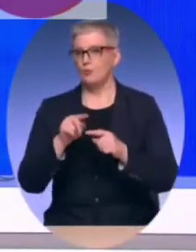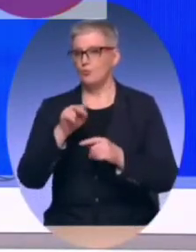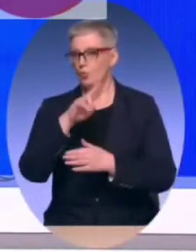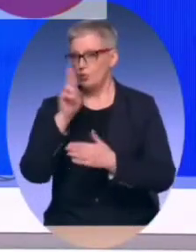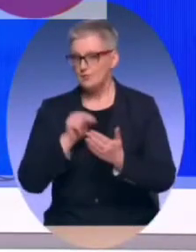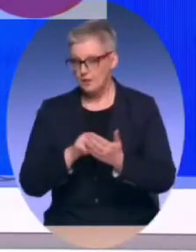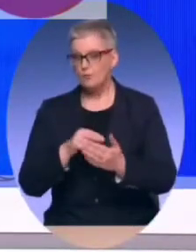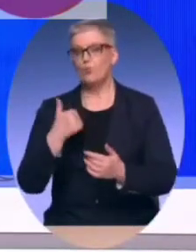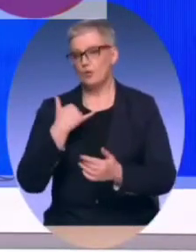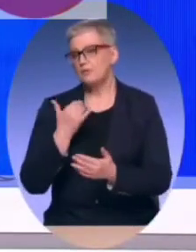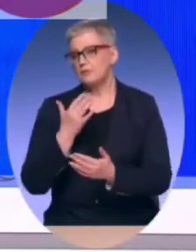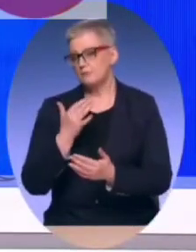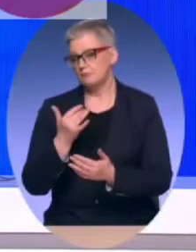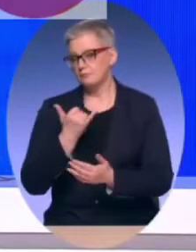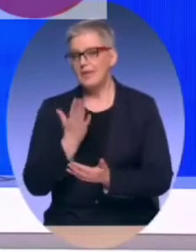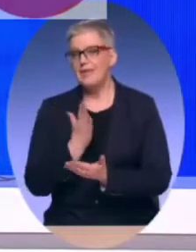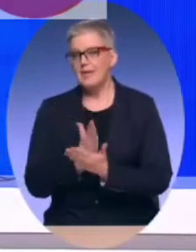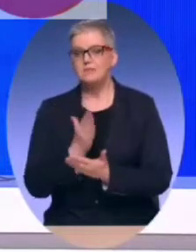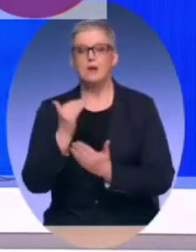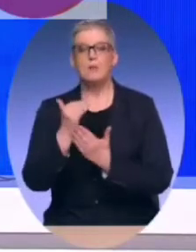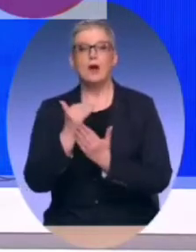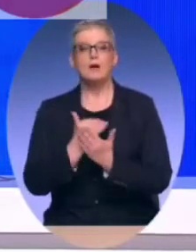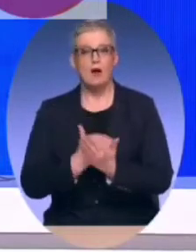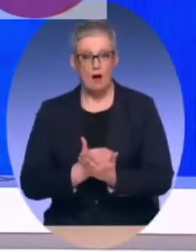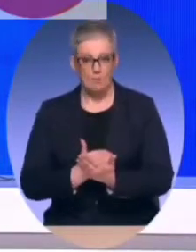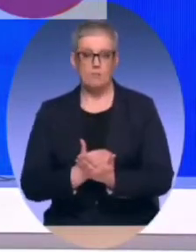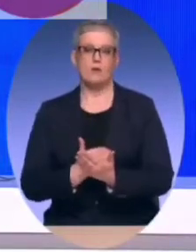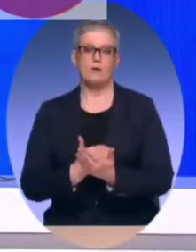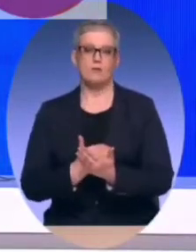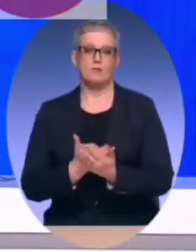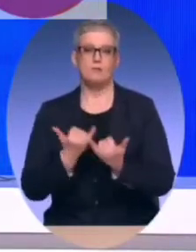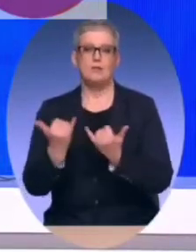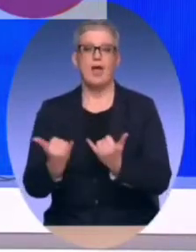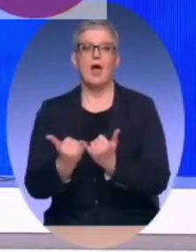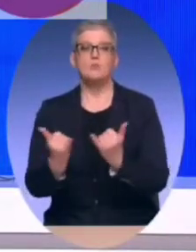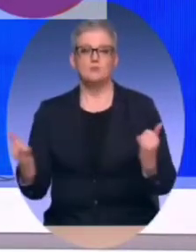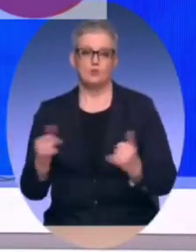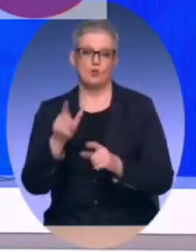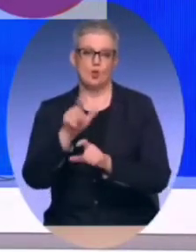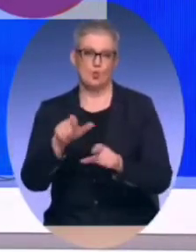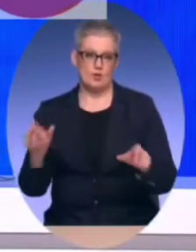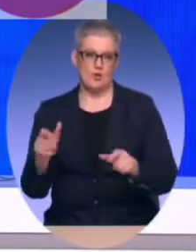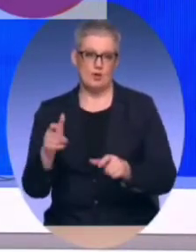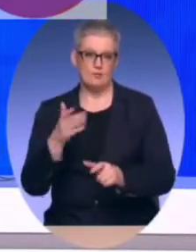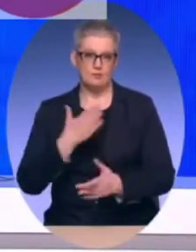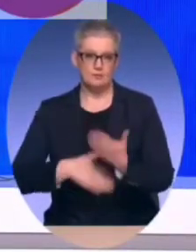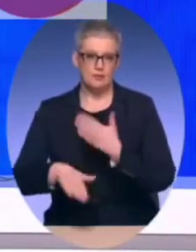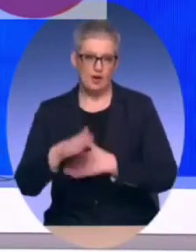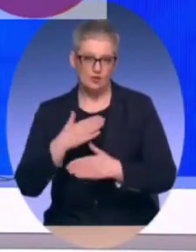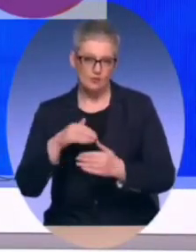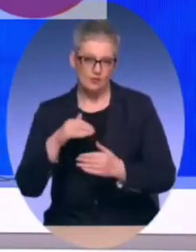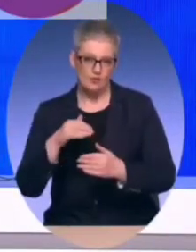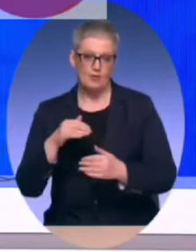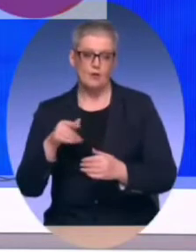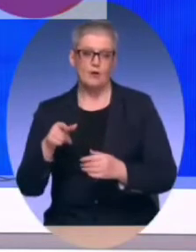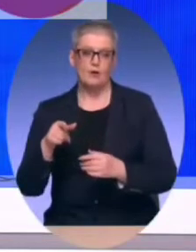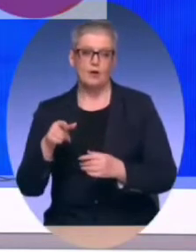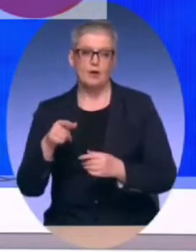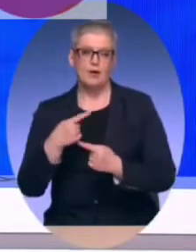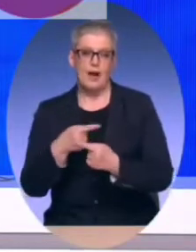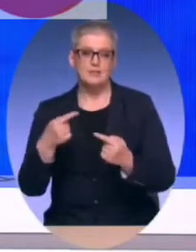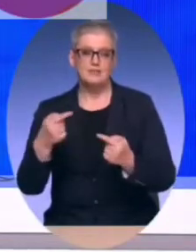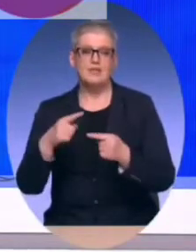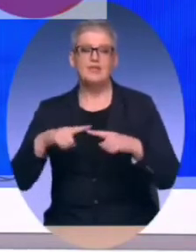нас программы, которые обеспечивают людей с ограниченными возможностями здоровья соответствующими